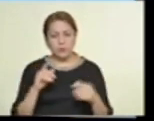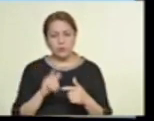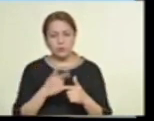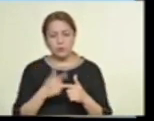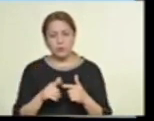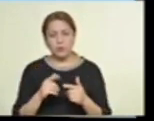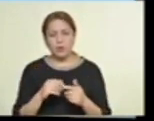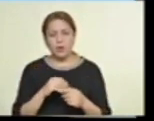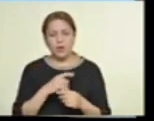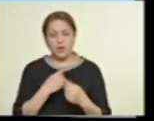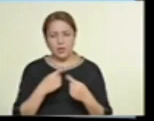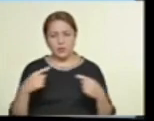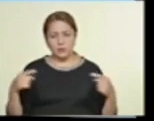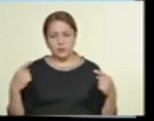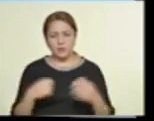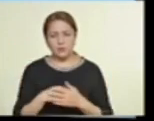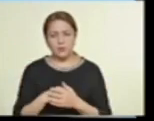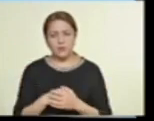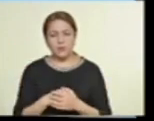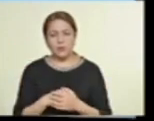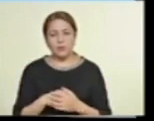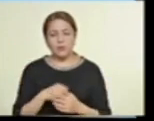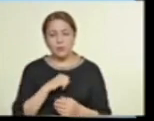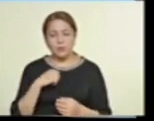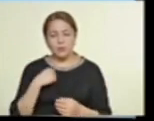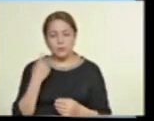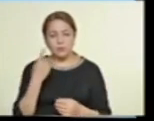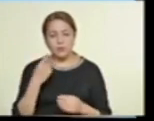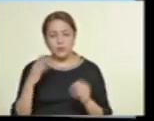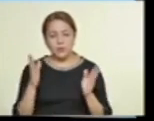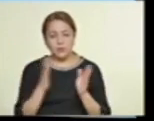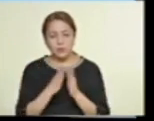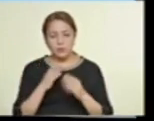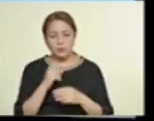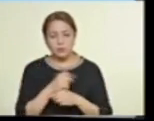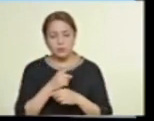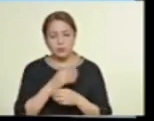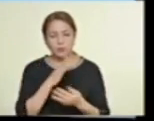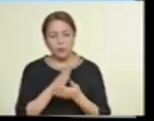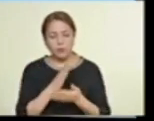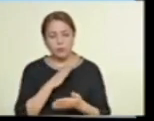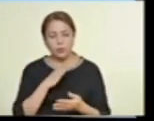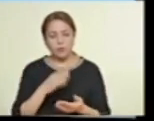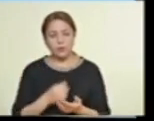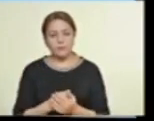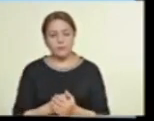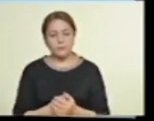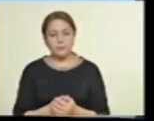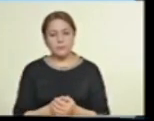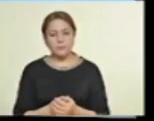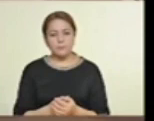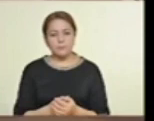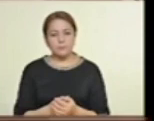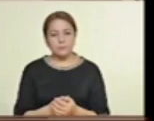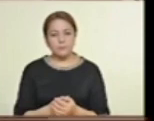doimiy ravishda o'zining bir kichik bozori rastasiga ega edi.